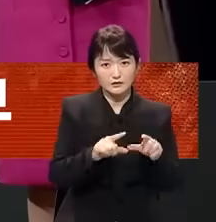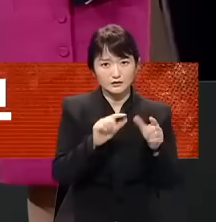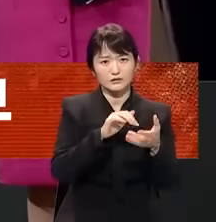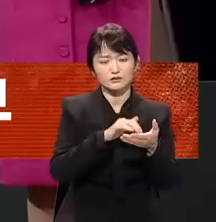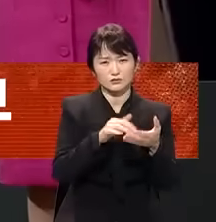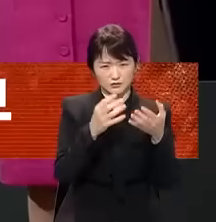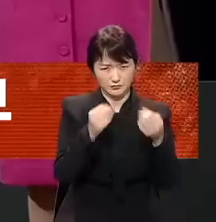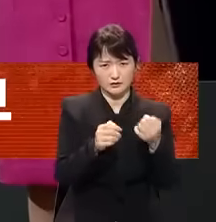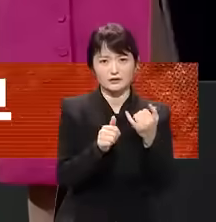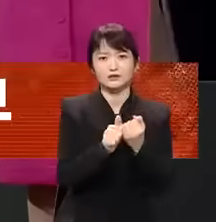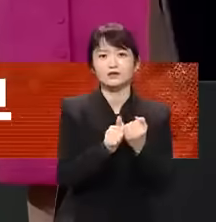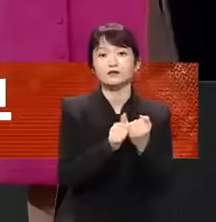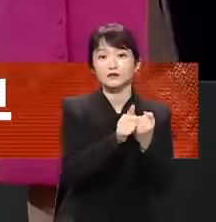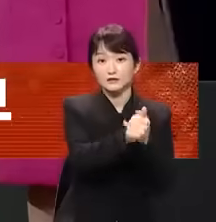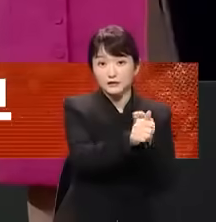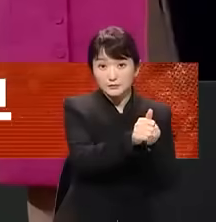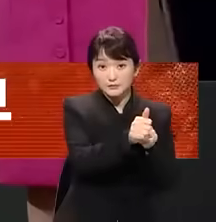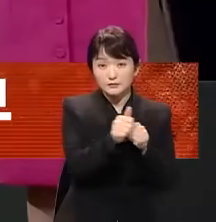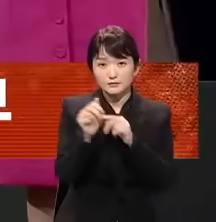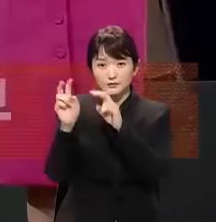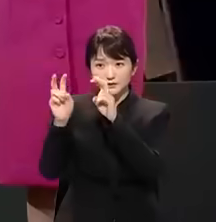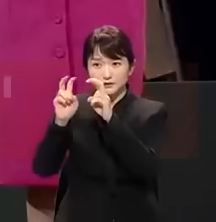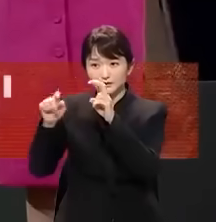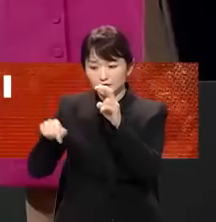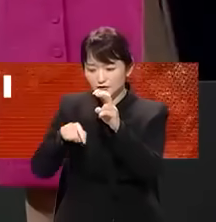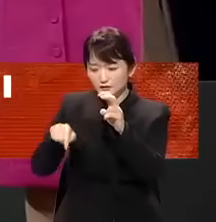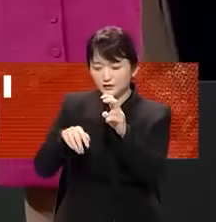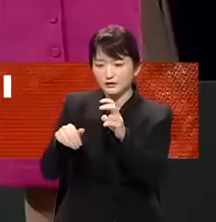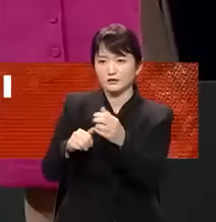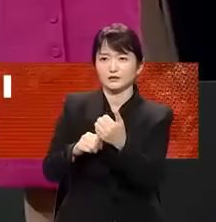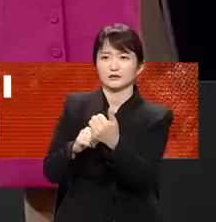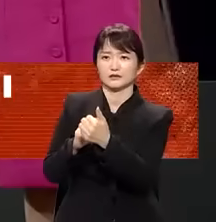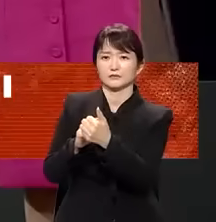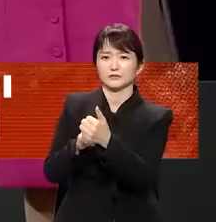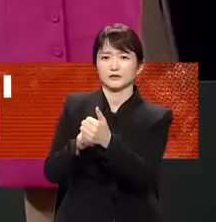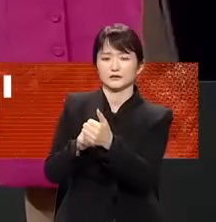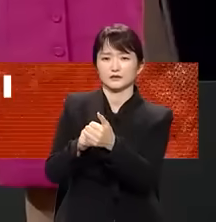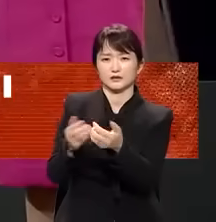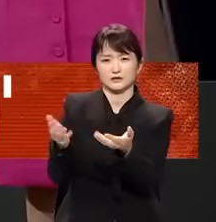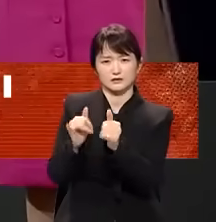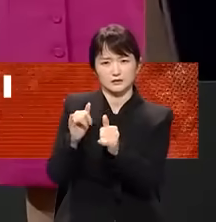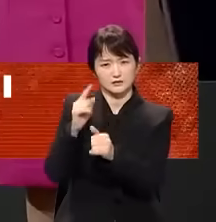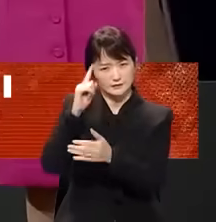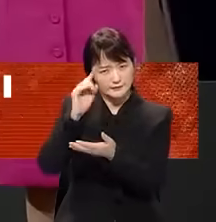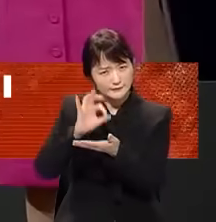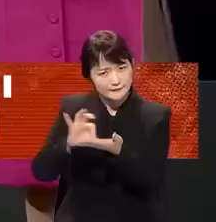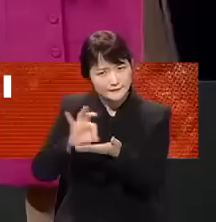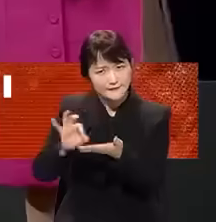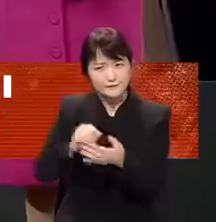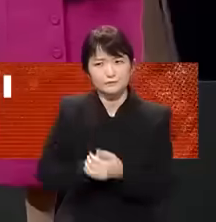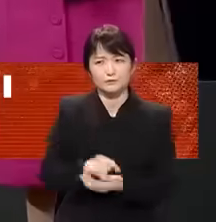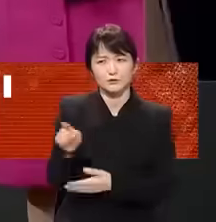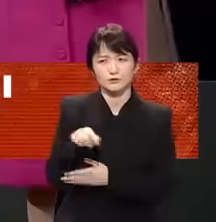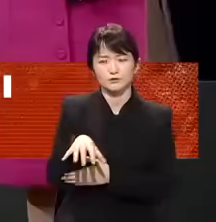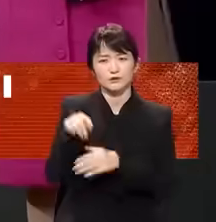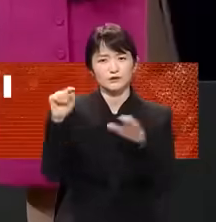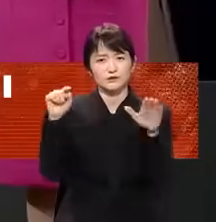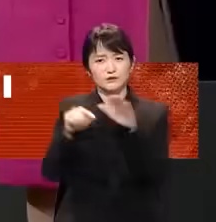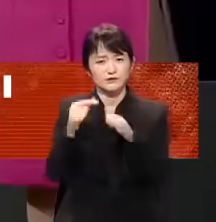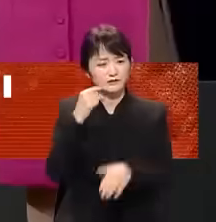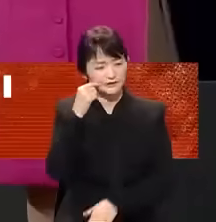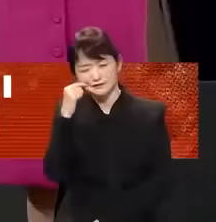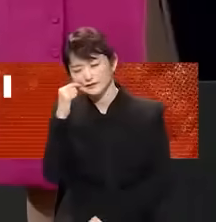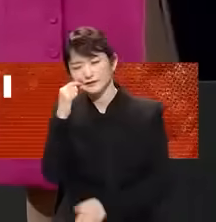이씨는 회사에서 홍일점인 한 애가 부척 신경이 쓰인다고 합니다 어딜가나 인기가 많은 한애가 최근